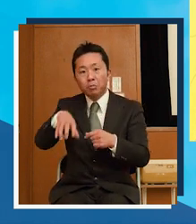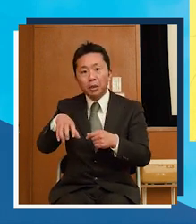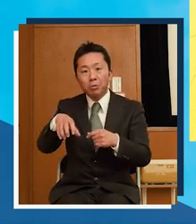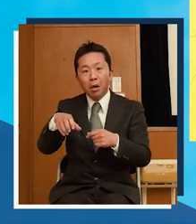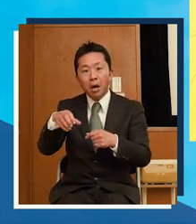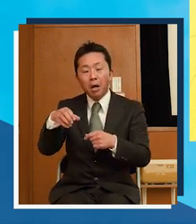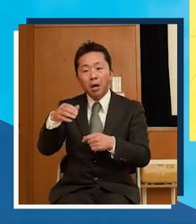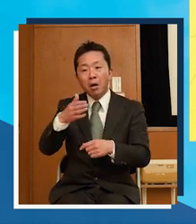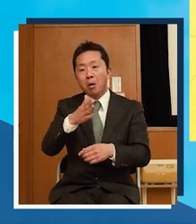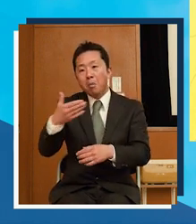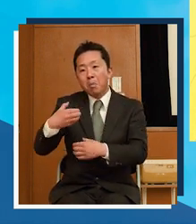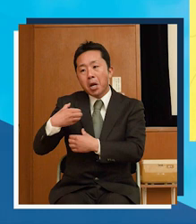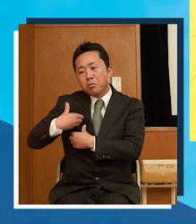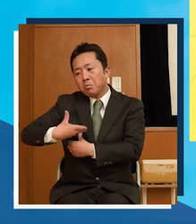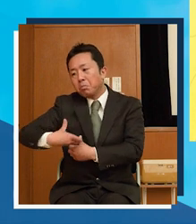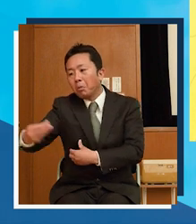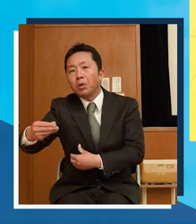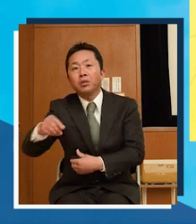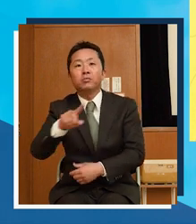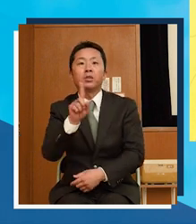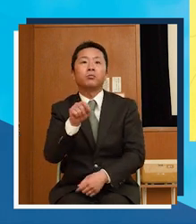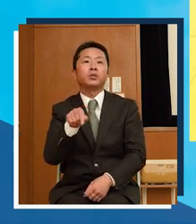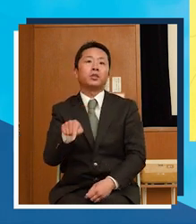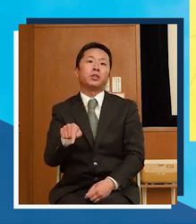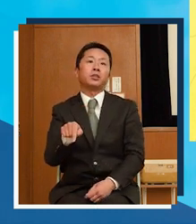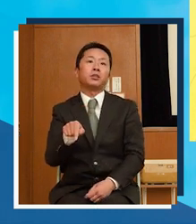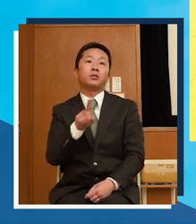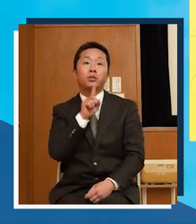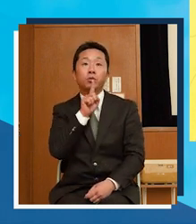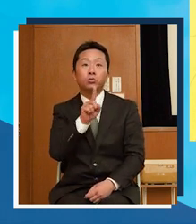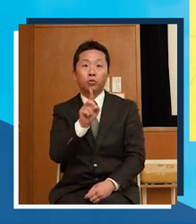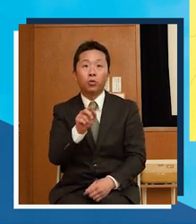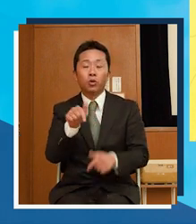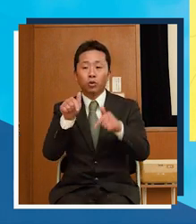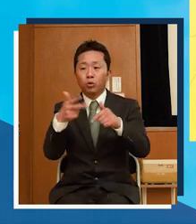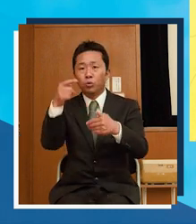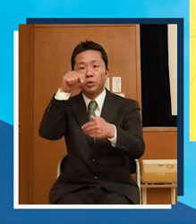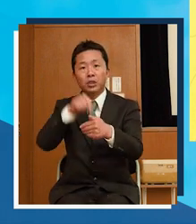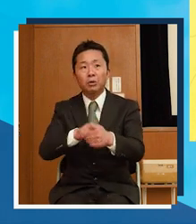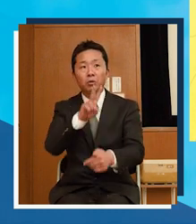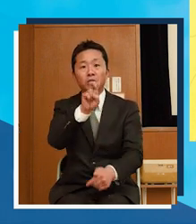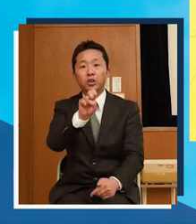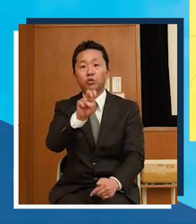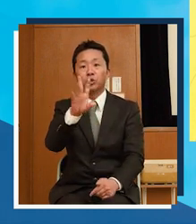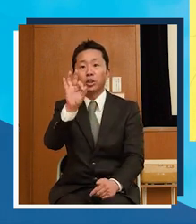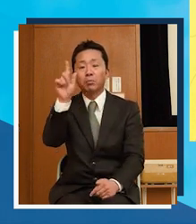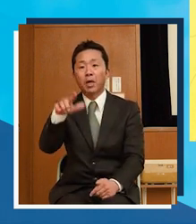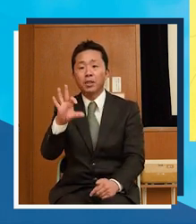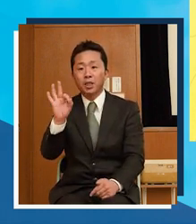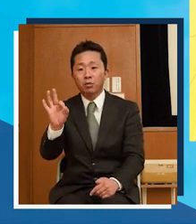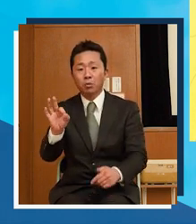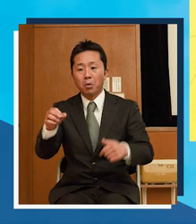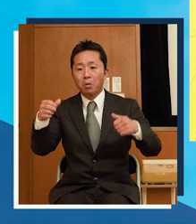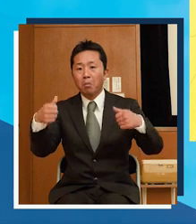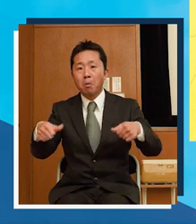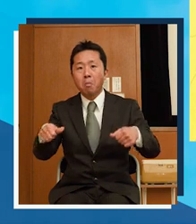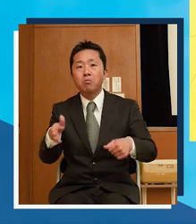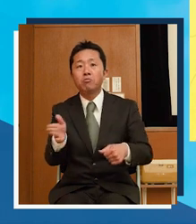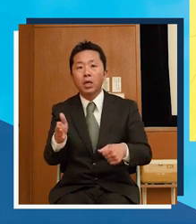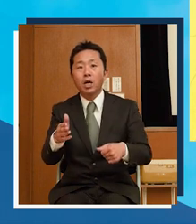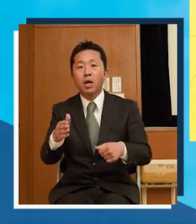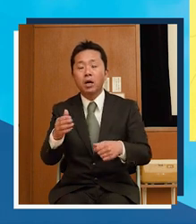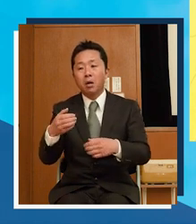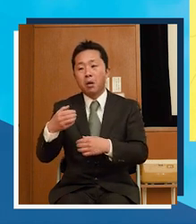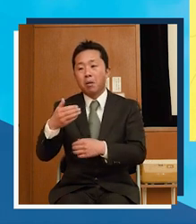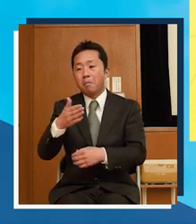取られているかもしれないそういうことを是非京都市内の22の場所土地を米軍が